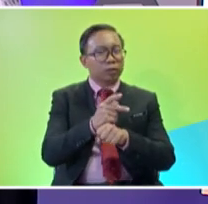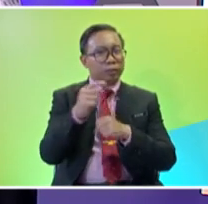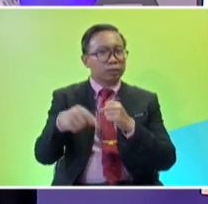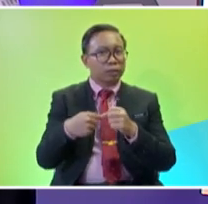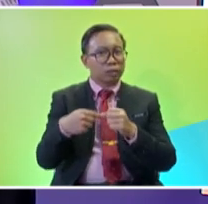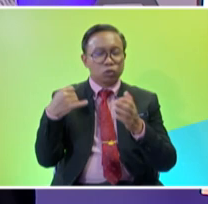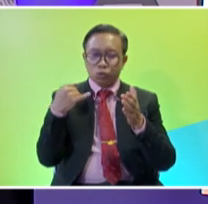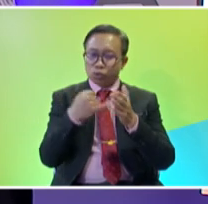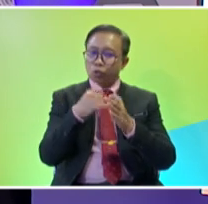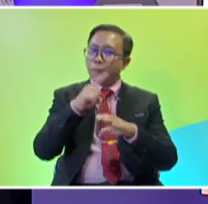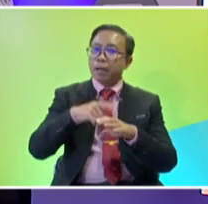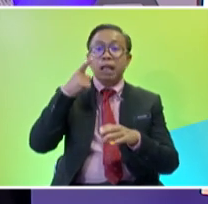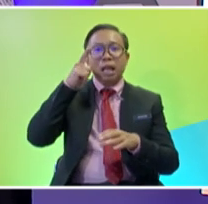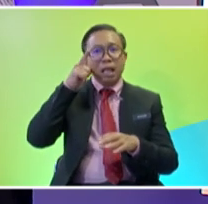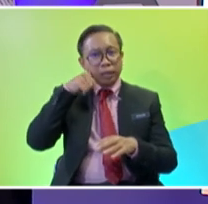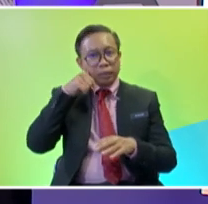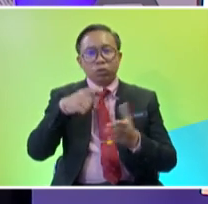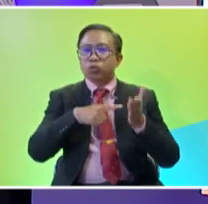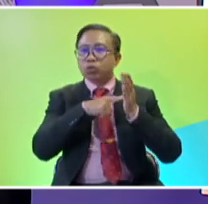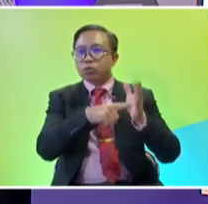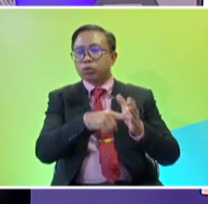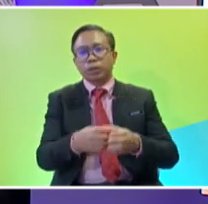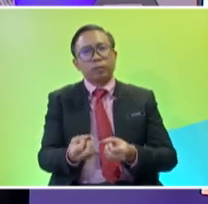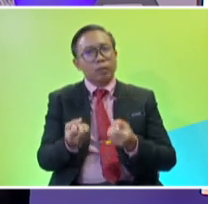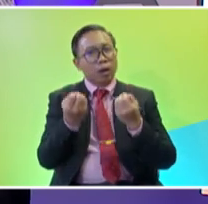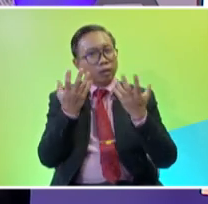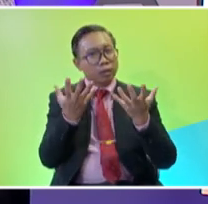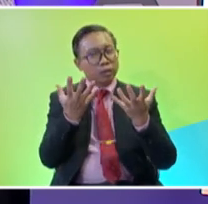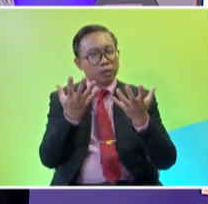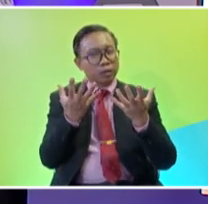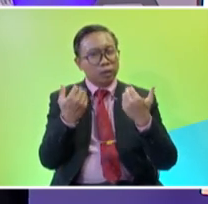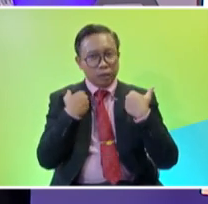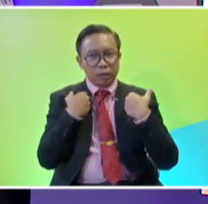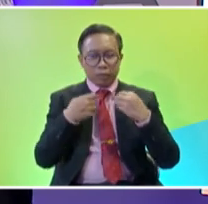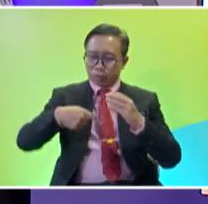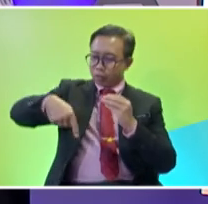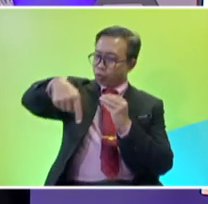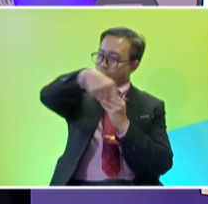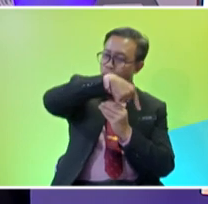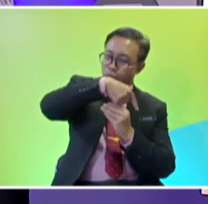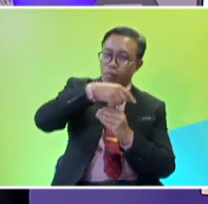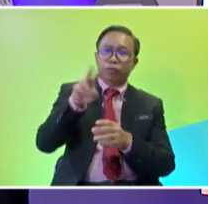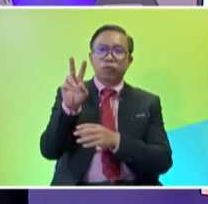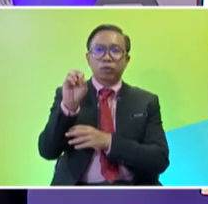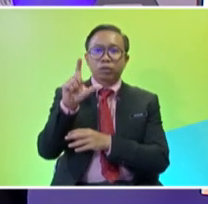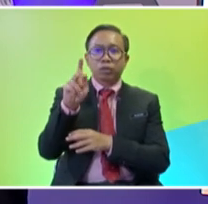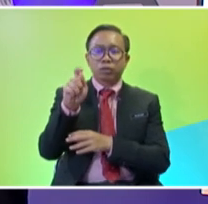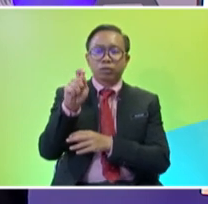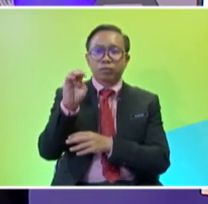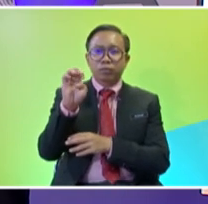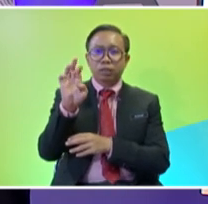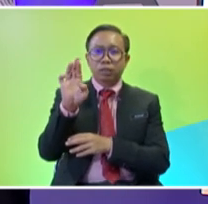kita cucuk pada lemon menunjukkan berlakunya pesongan pada menunjukkan